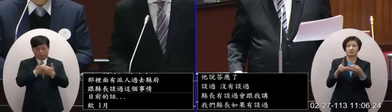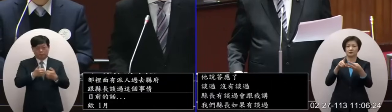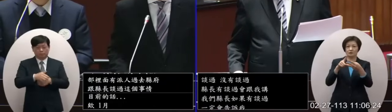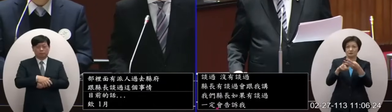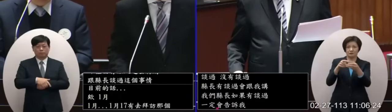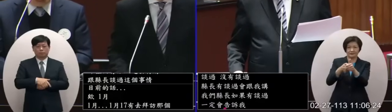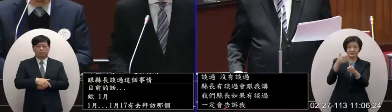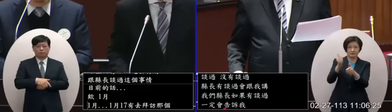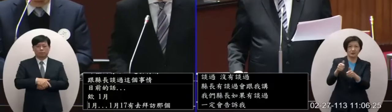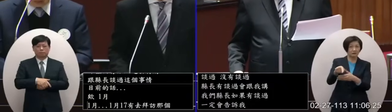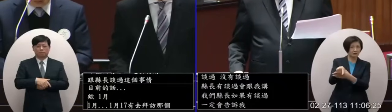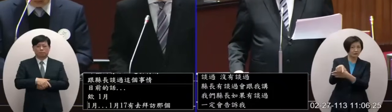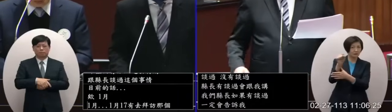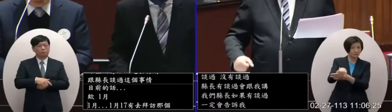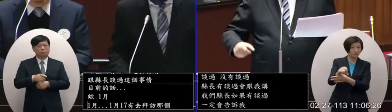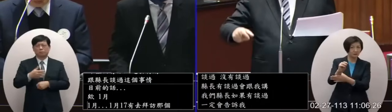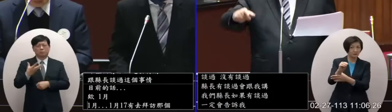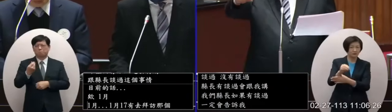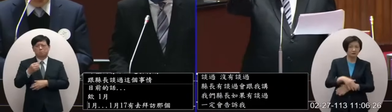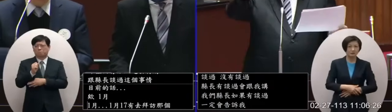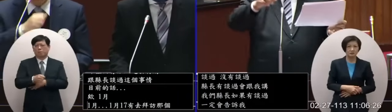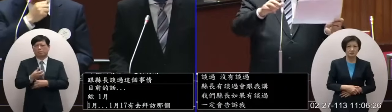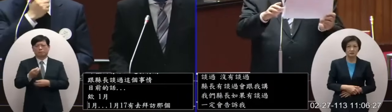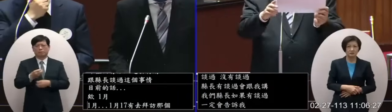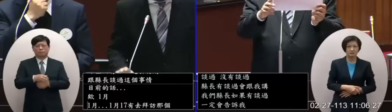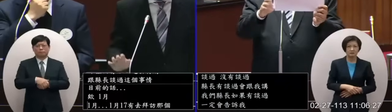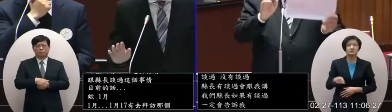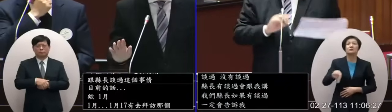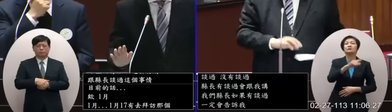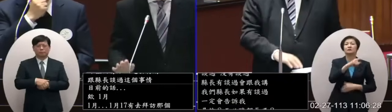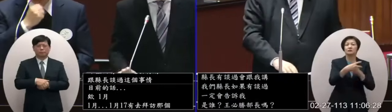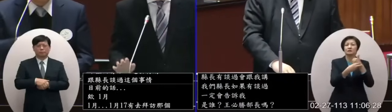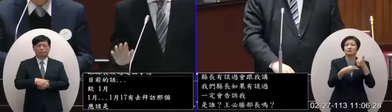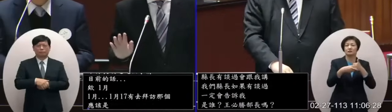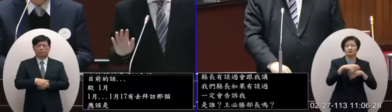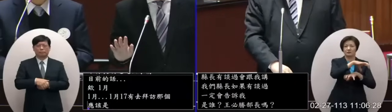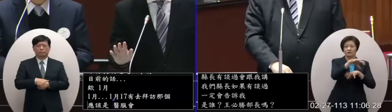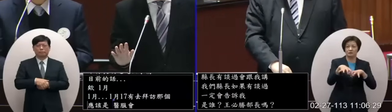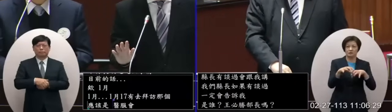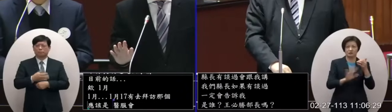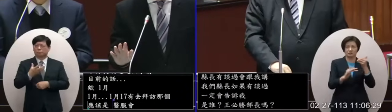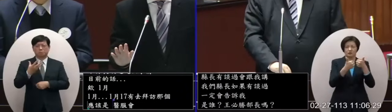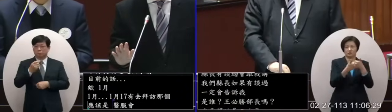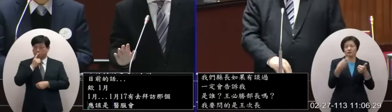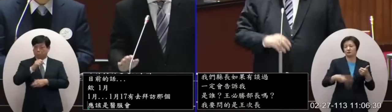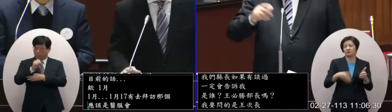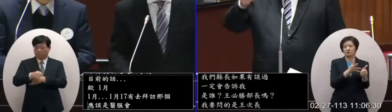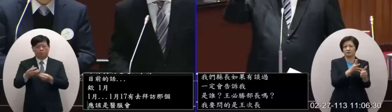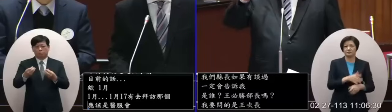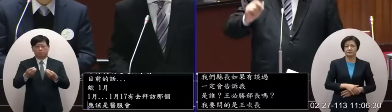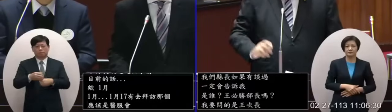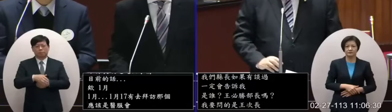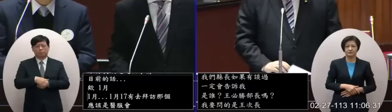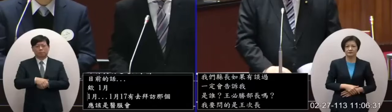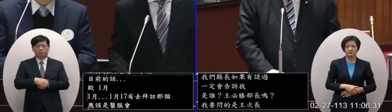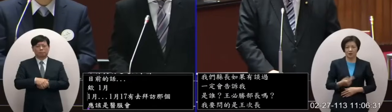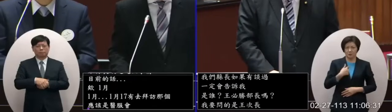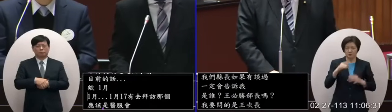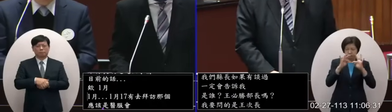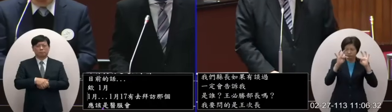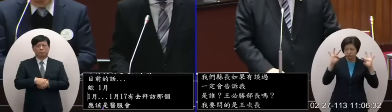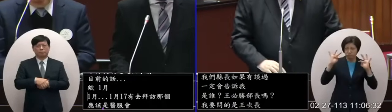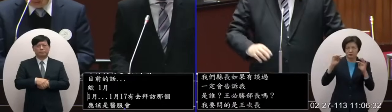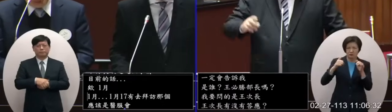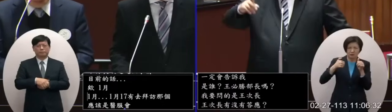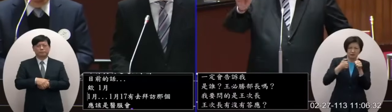应？ 这没有， 没 有，没有。 我问完就问啊。 没有说直接答应， 我一定查个水落石